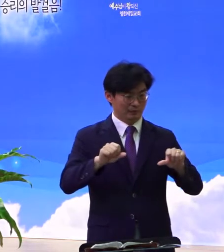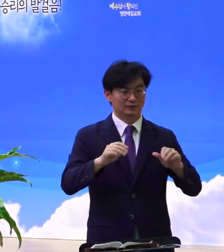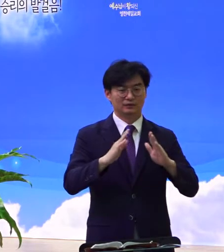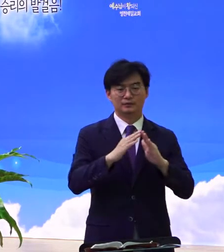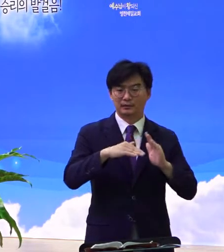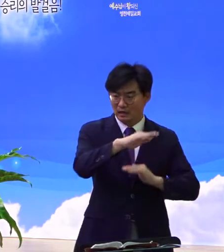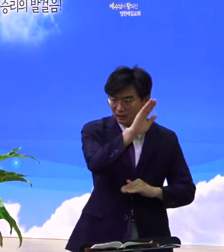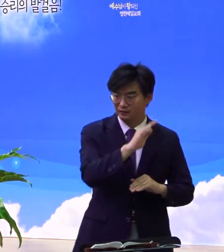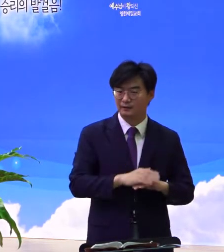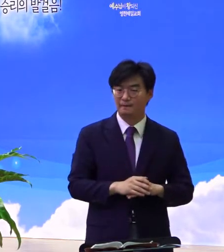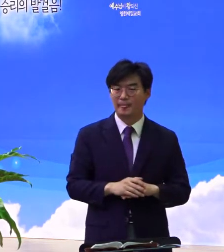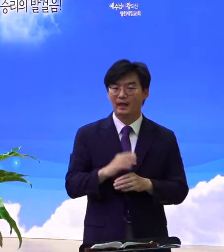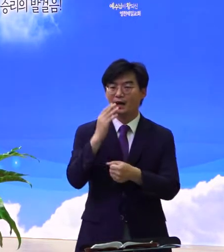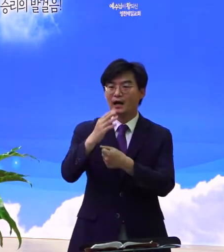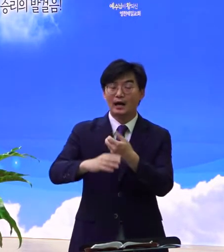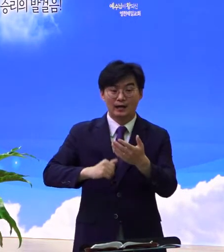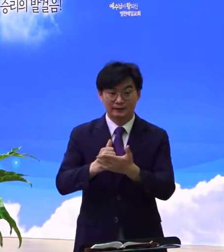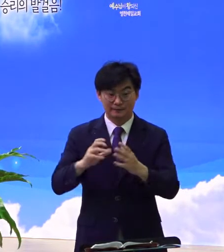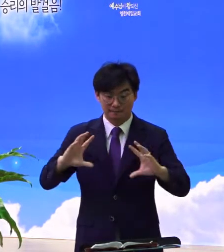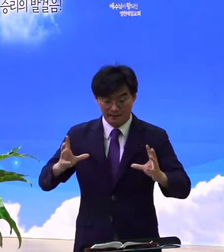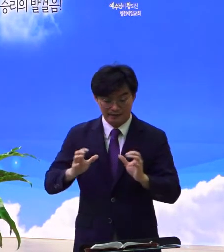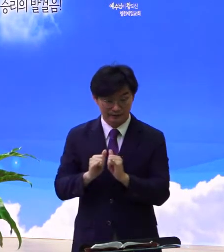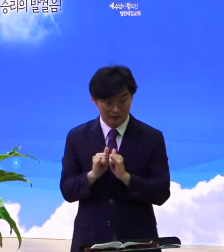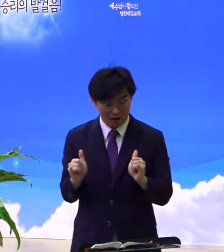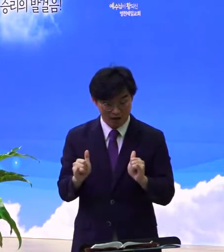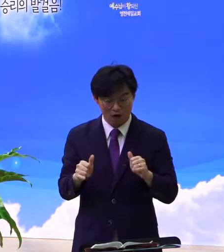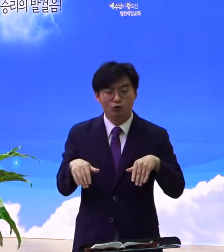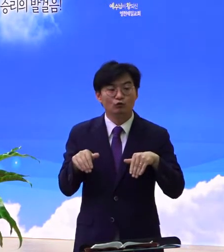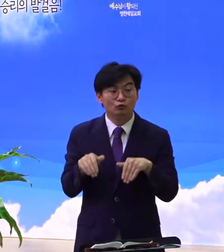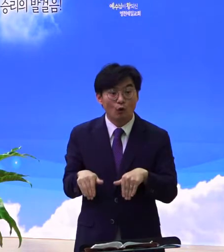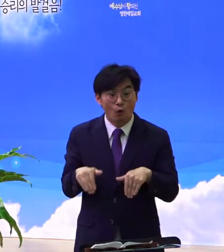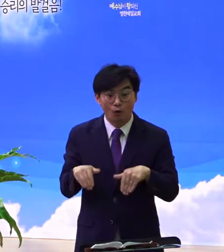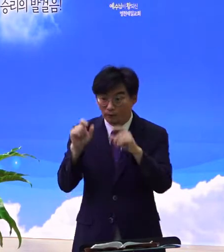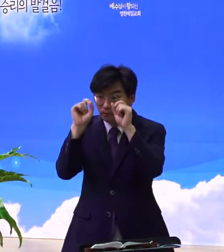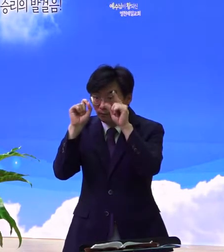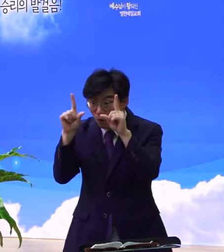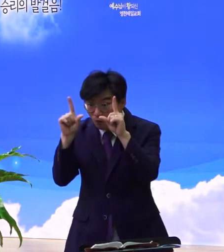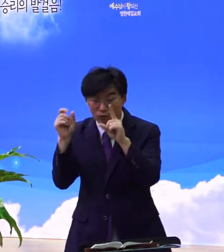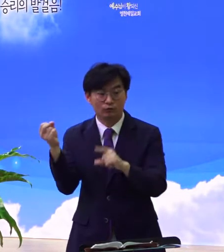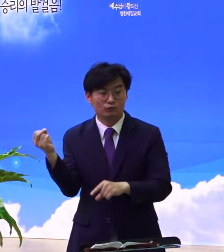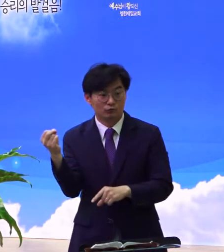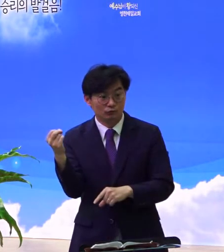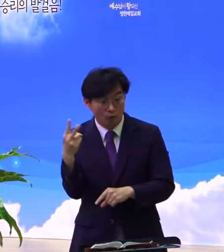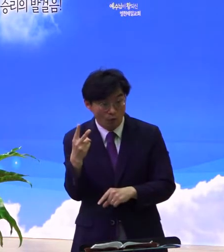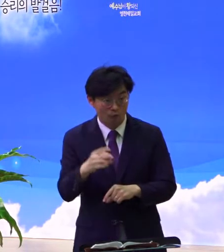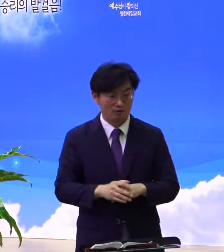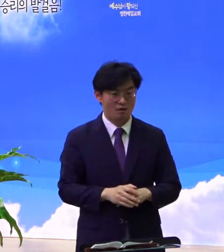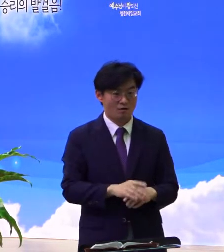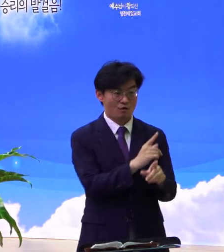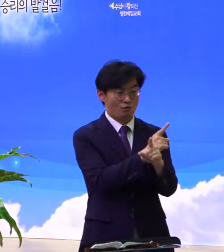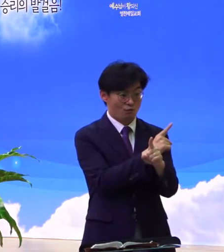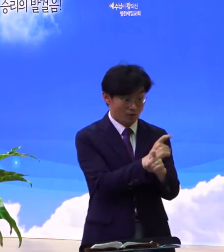하나님의 백성의 눈을 열어주십니다. 그리고 하나님을 대적하는 사람들의 눈을 멀게 하시는